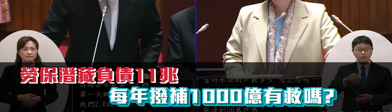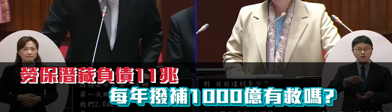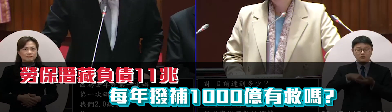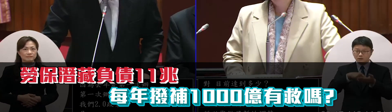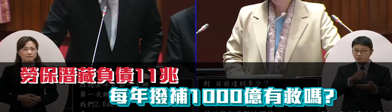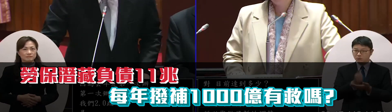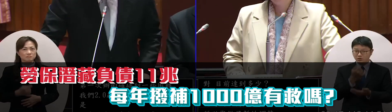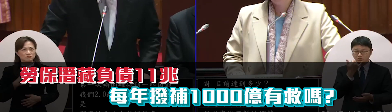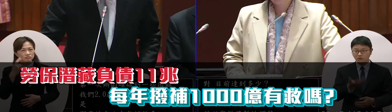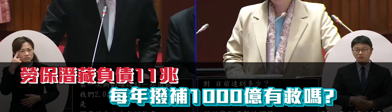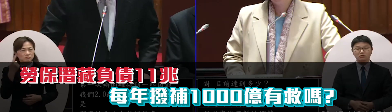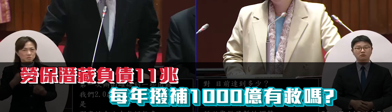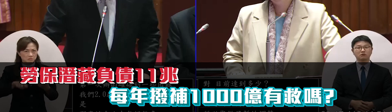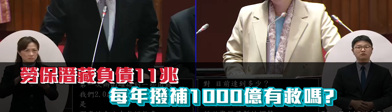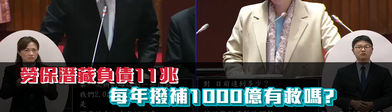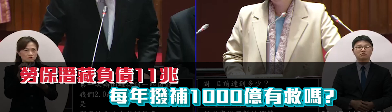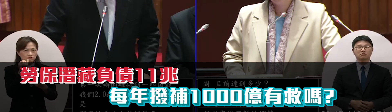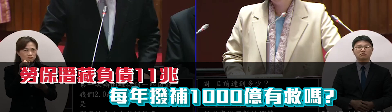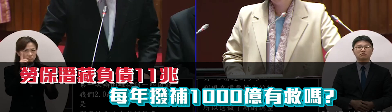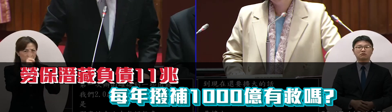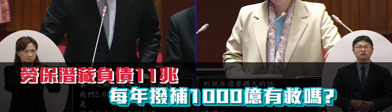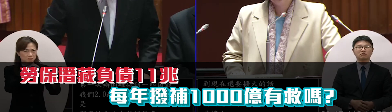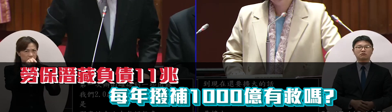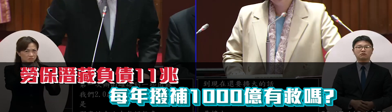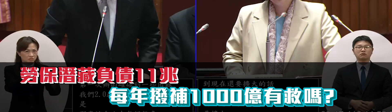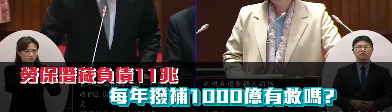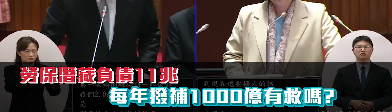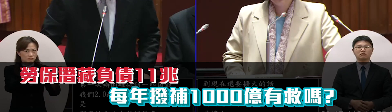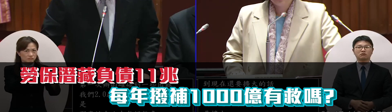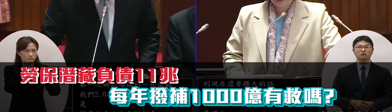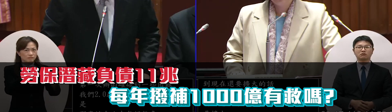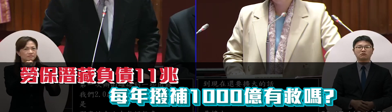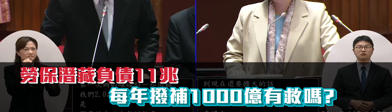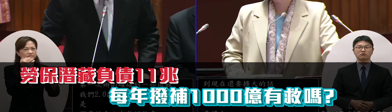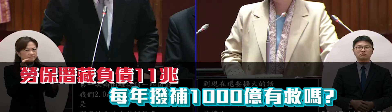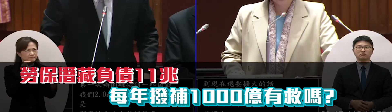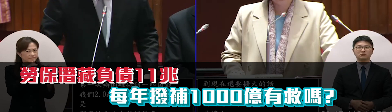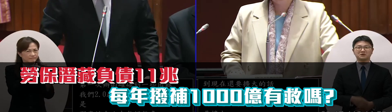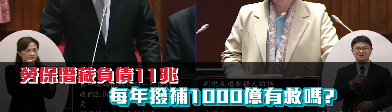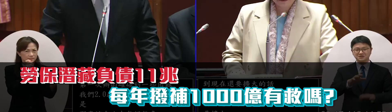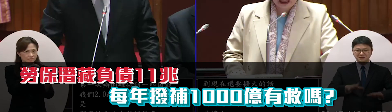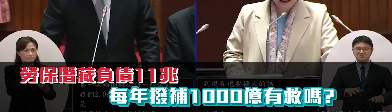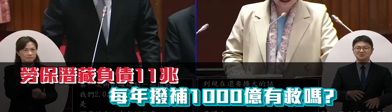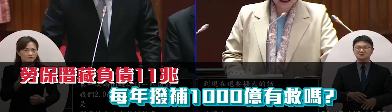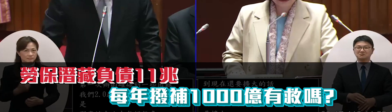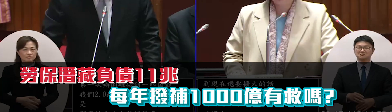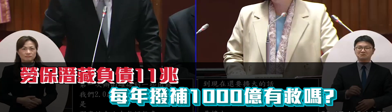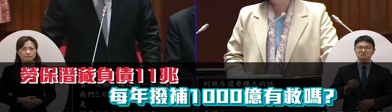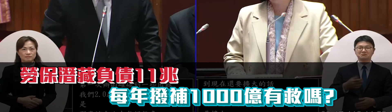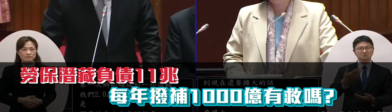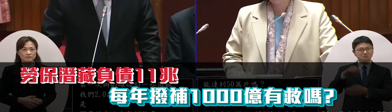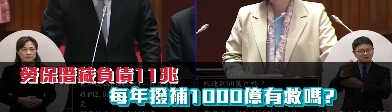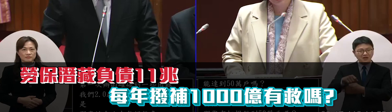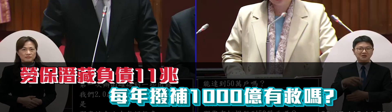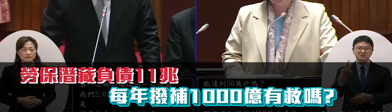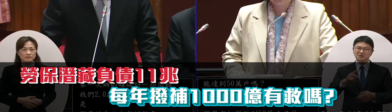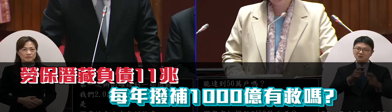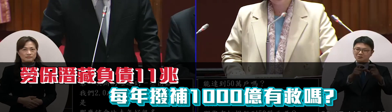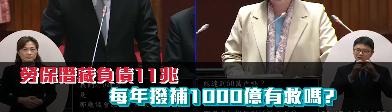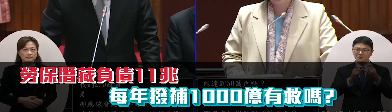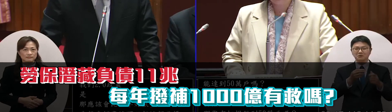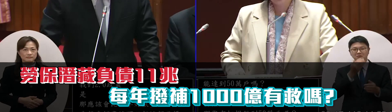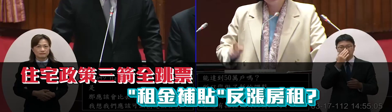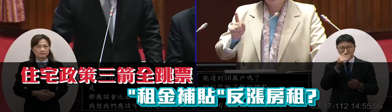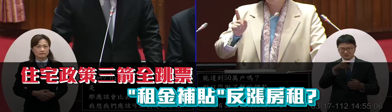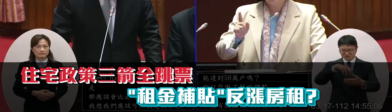想我们应该可以朝这个目标，应该是可以很接近。 好，你不敢承诺，你也不想立即去回应，因为你知道